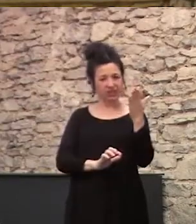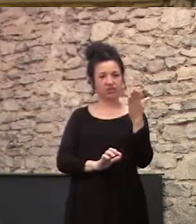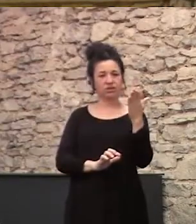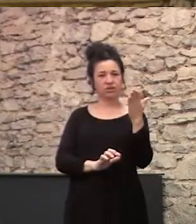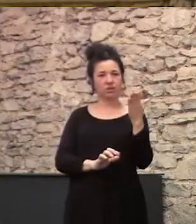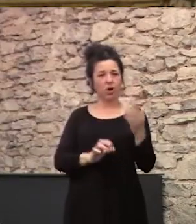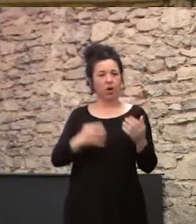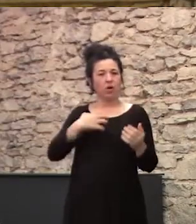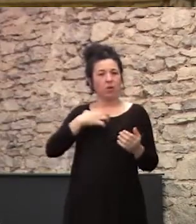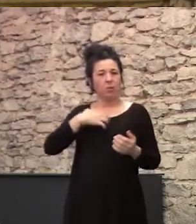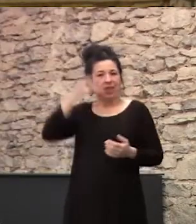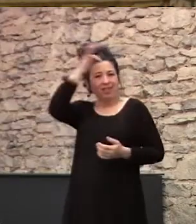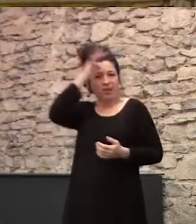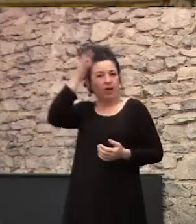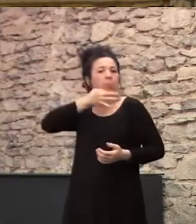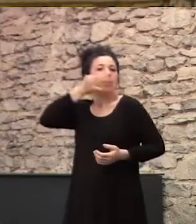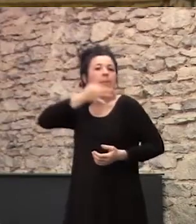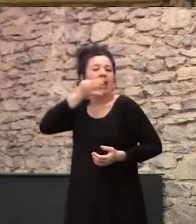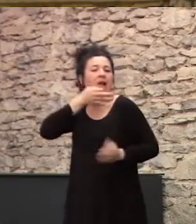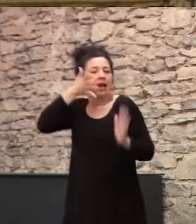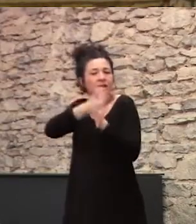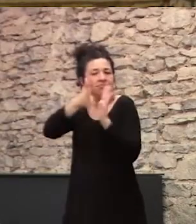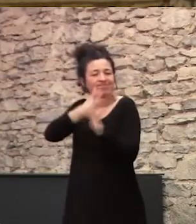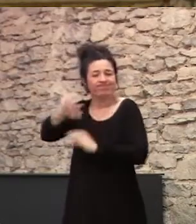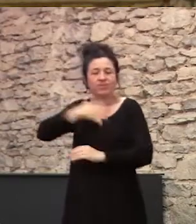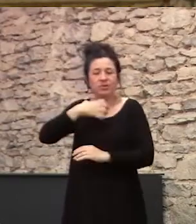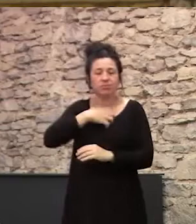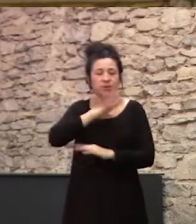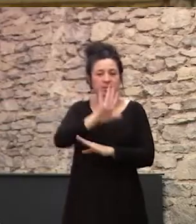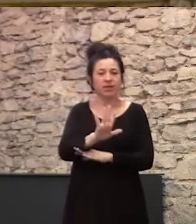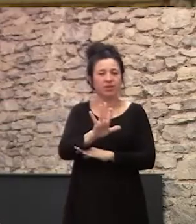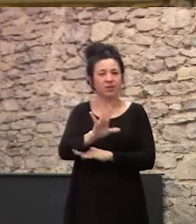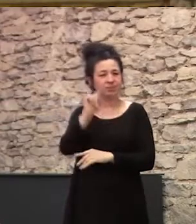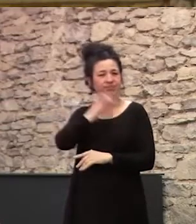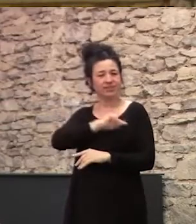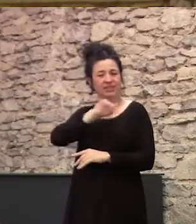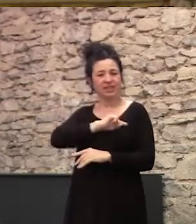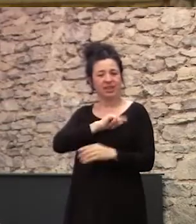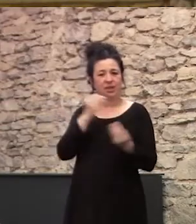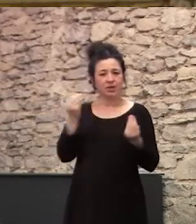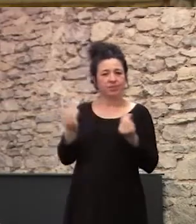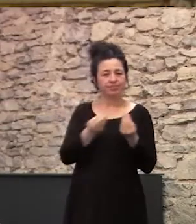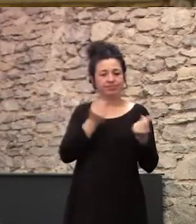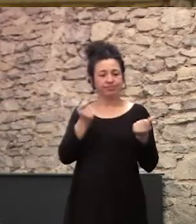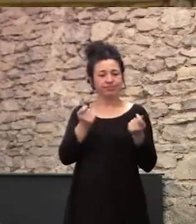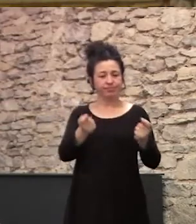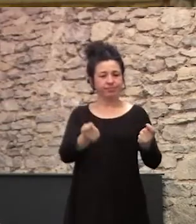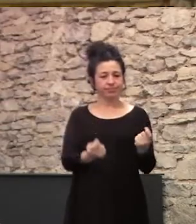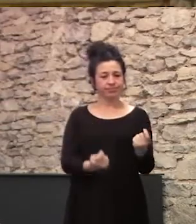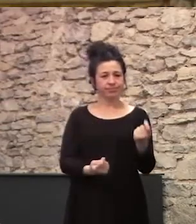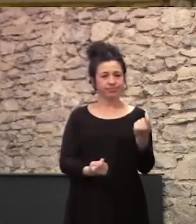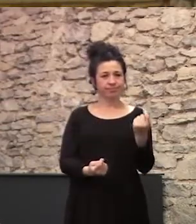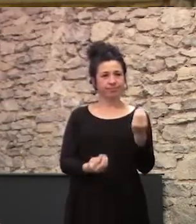teorikoki izango nuke azaldu, baina bai iruditzen zait batetik ematen dizu